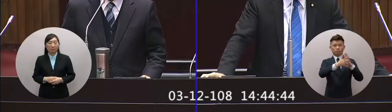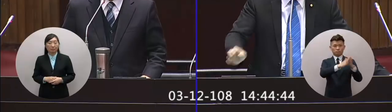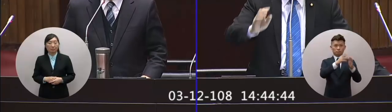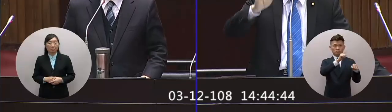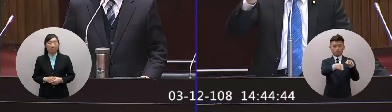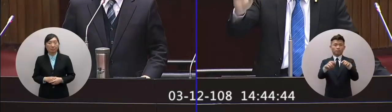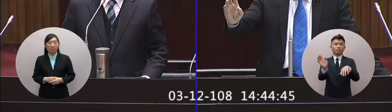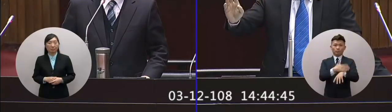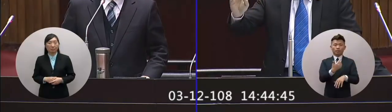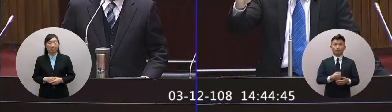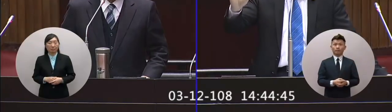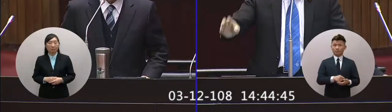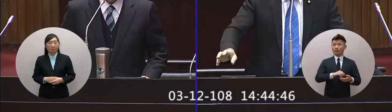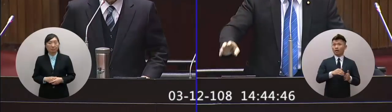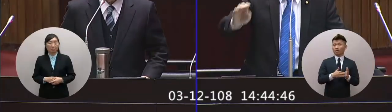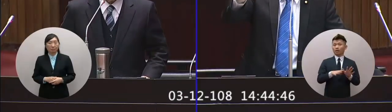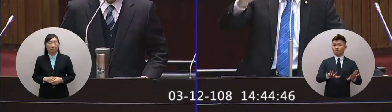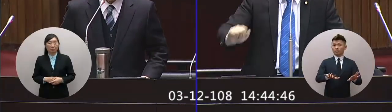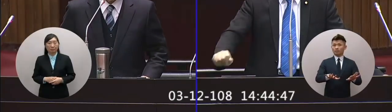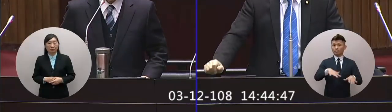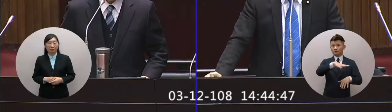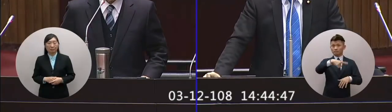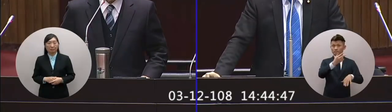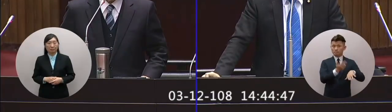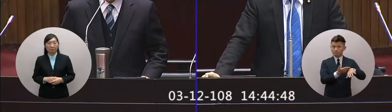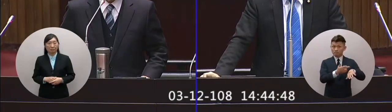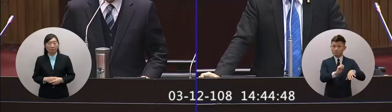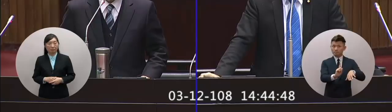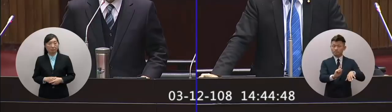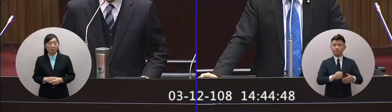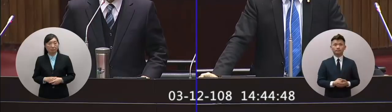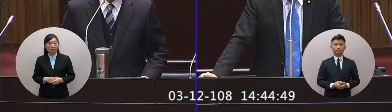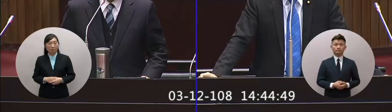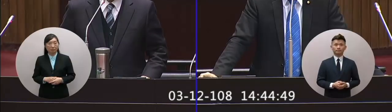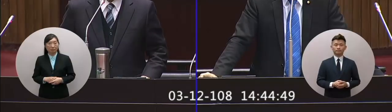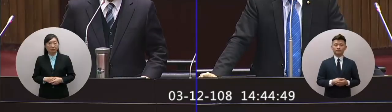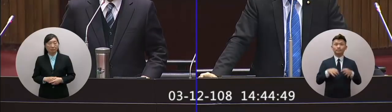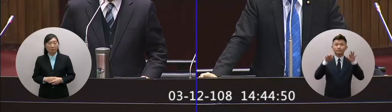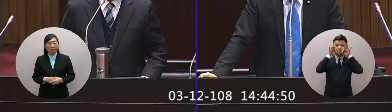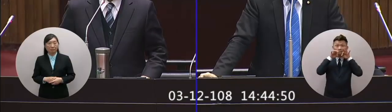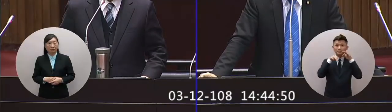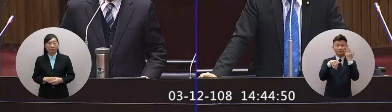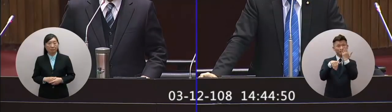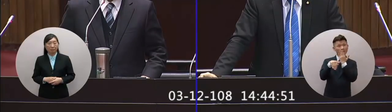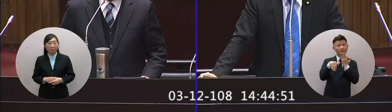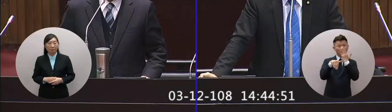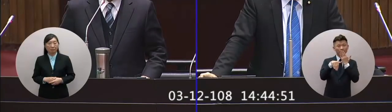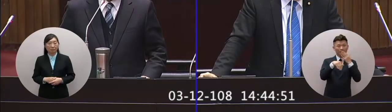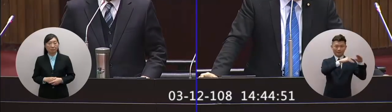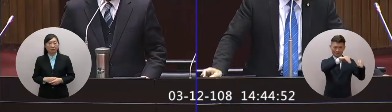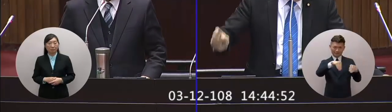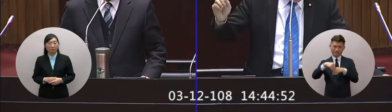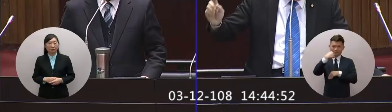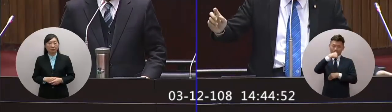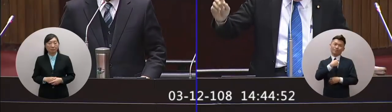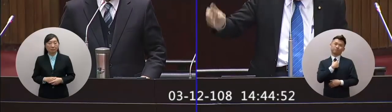对， 对，好，那现在好，他们现在怎么统战？现在讲说要送。这个猫熊了哈，送猫熊给台湾，